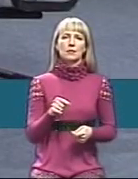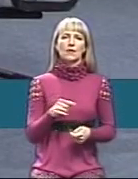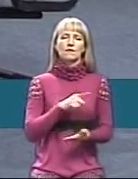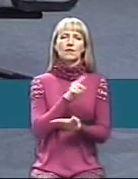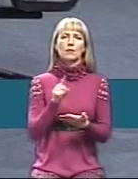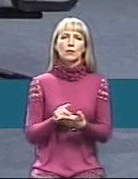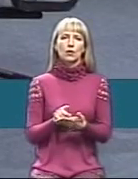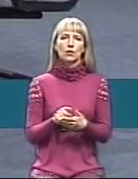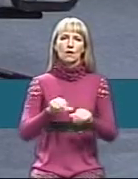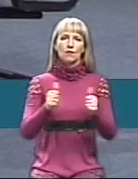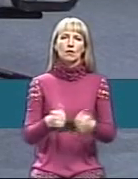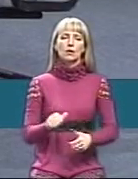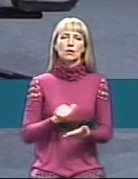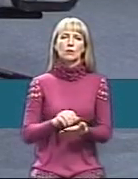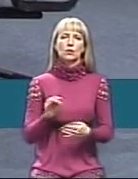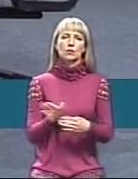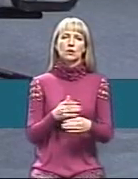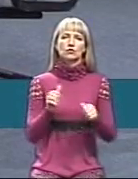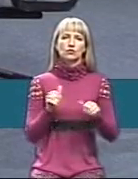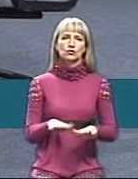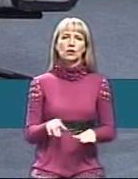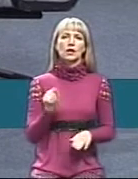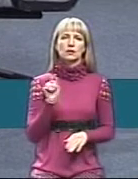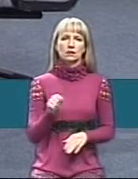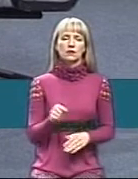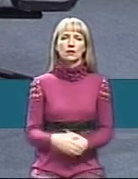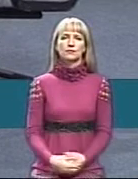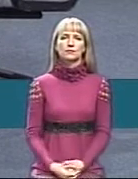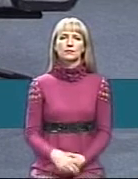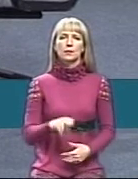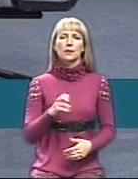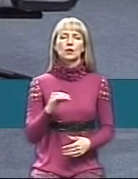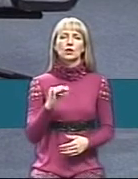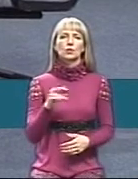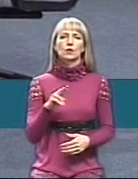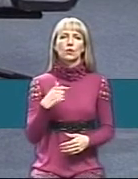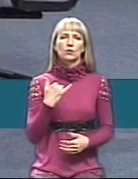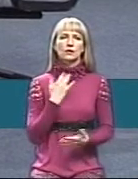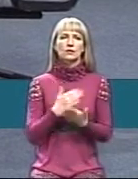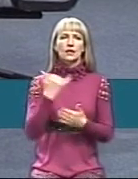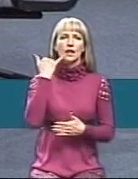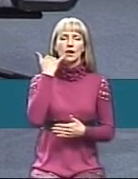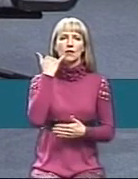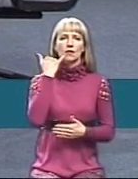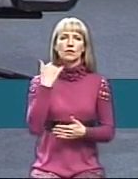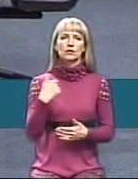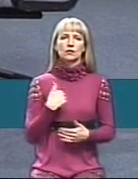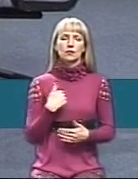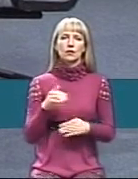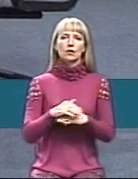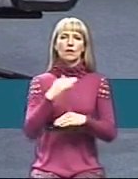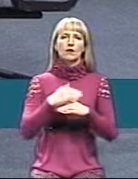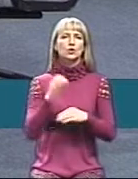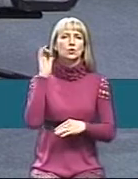вопрос оформления документов и удаления решает именно она. Пані Юлю, мені підказують, у нас є телефонний дзвінок до нашої студії. Добрий вечір,